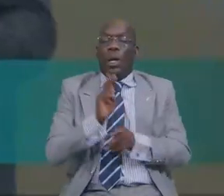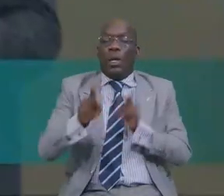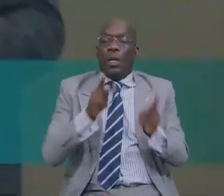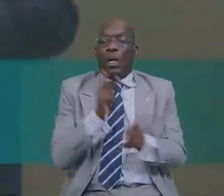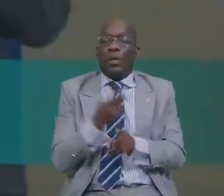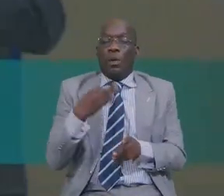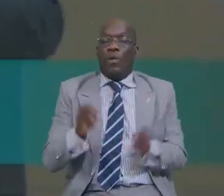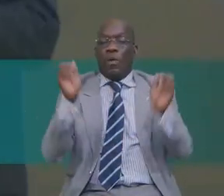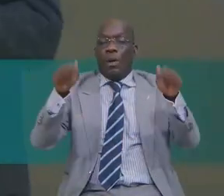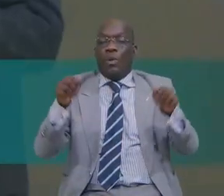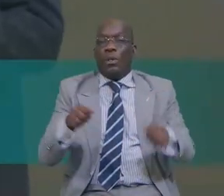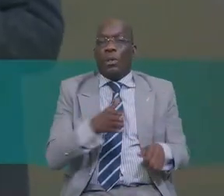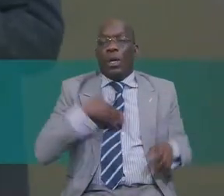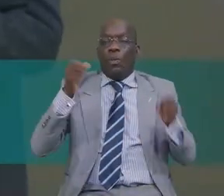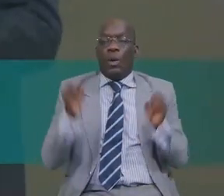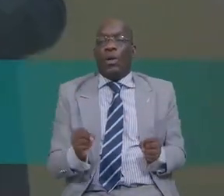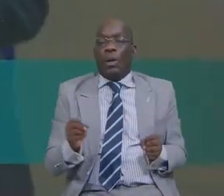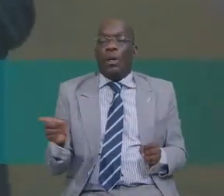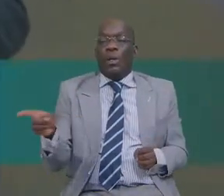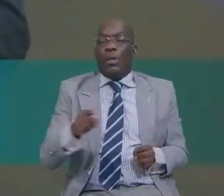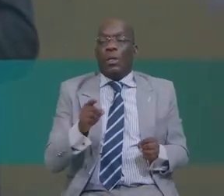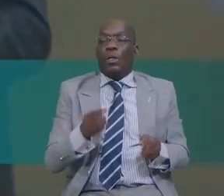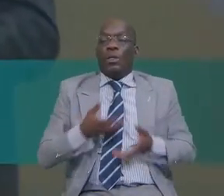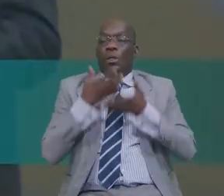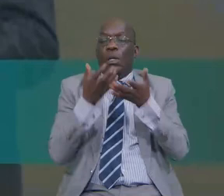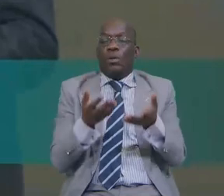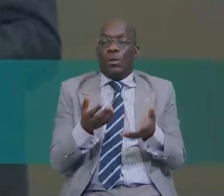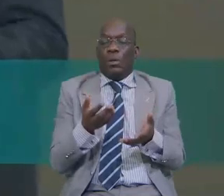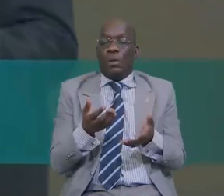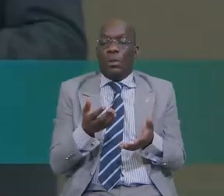de capacité de pouvoir. Écrit.